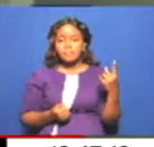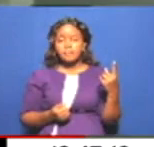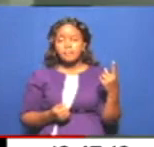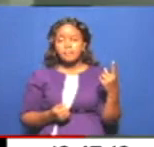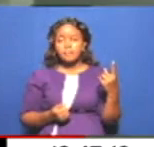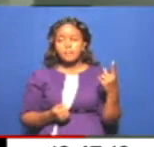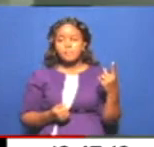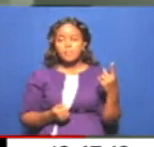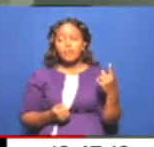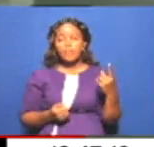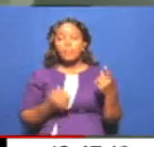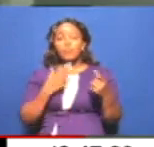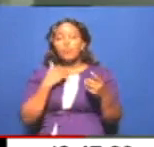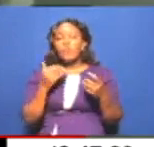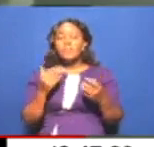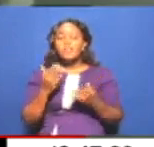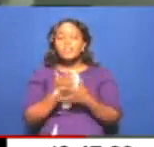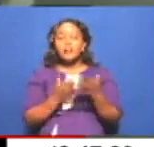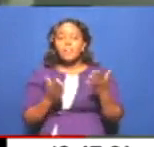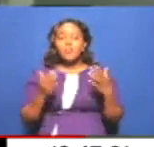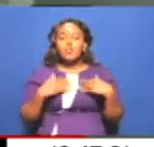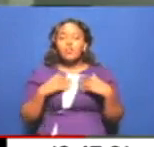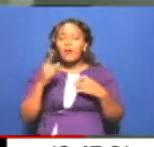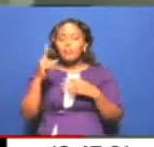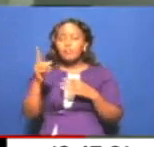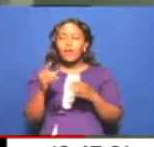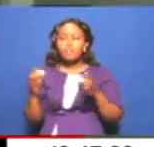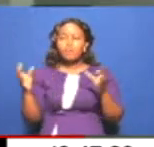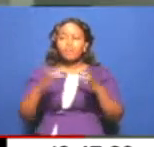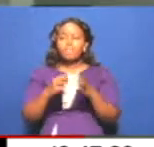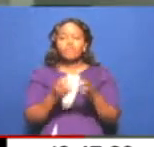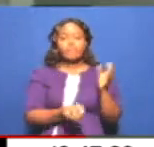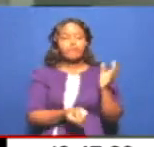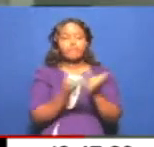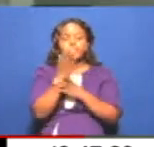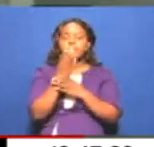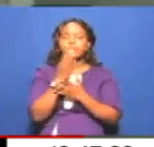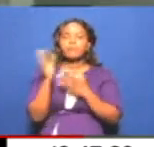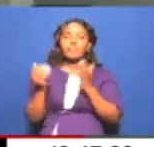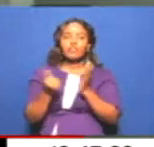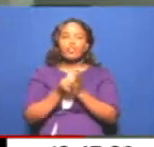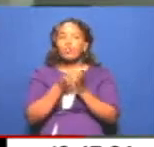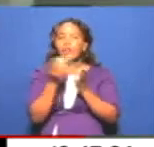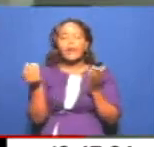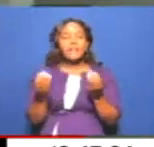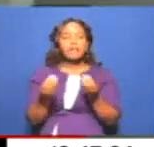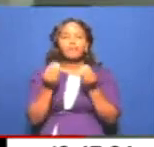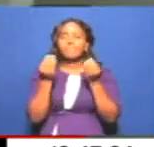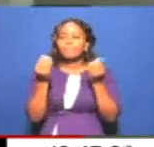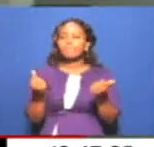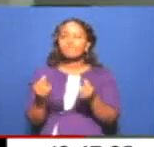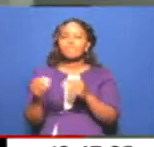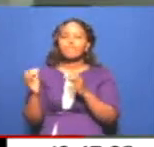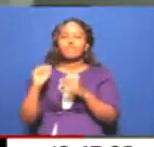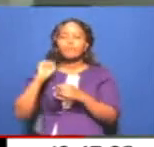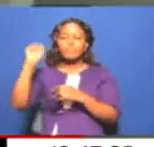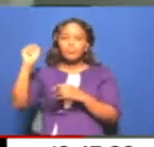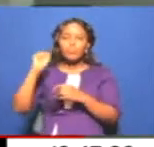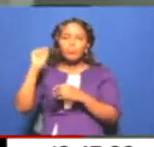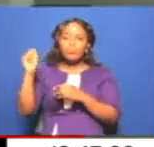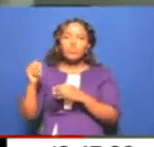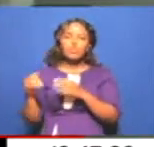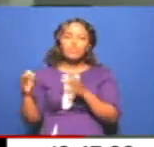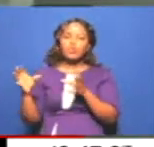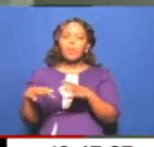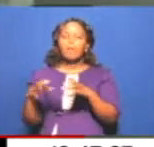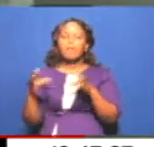unataka pengine kuwe na coalition moja ambayo ina meza zile parties zingine zote ambazo zinaunda mrengo ule mkono.